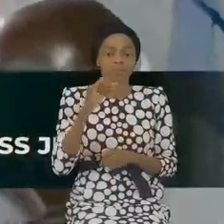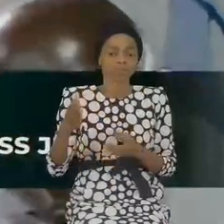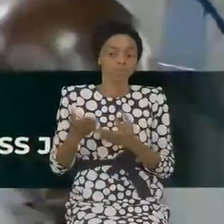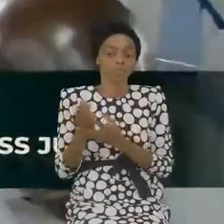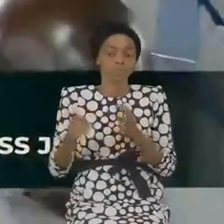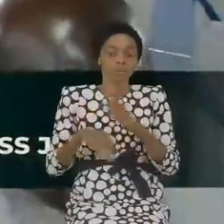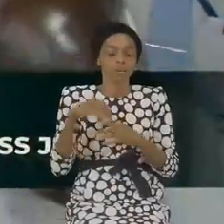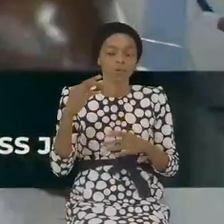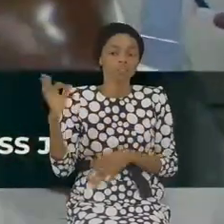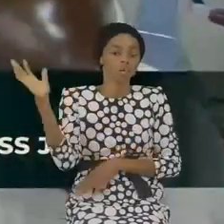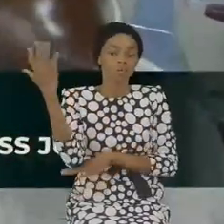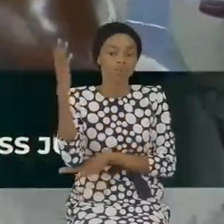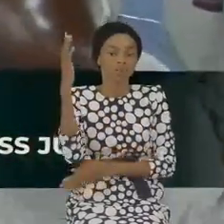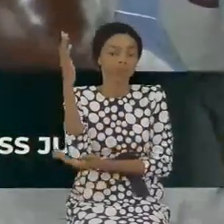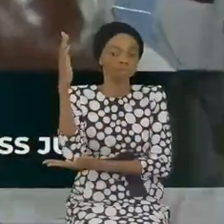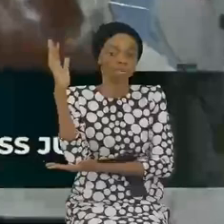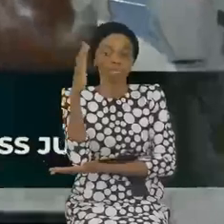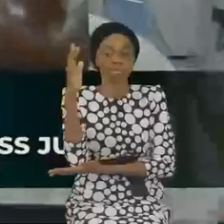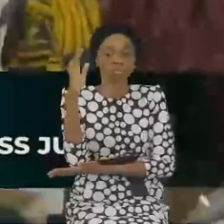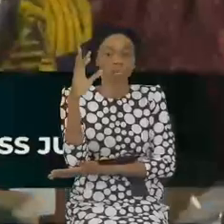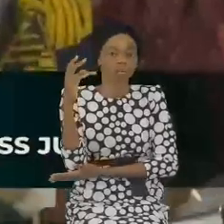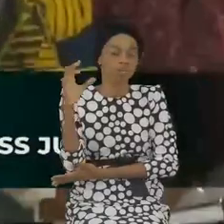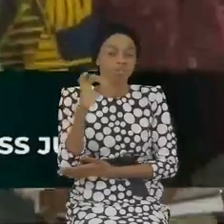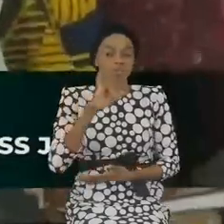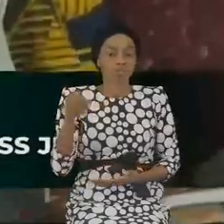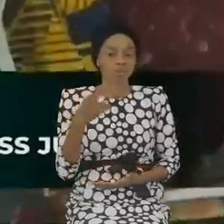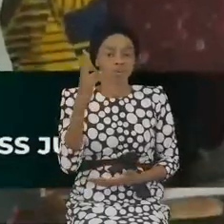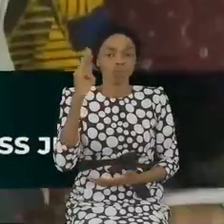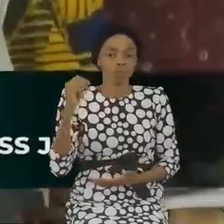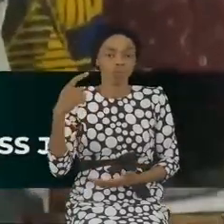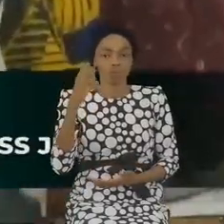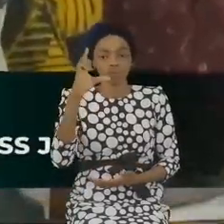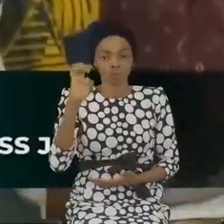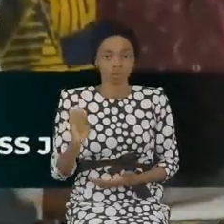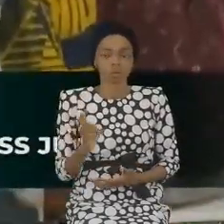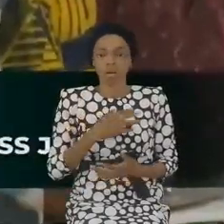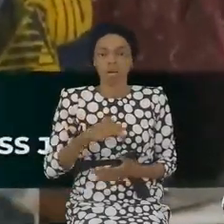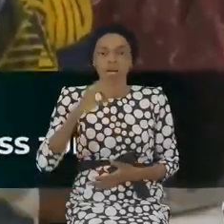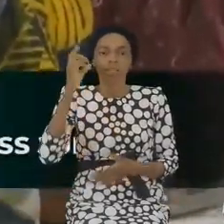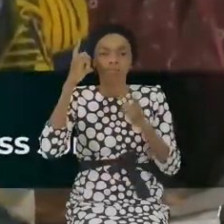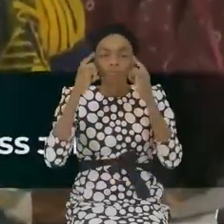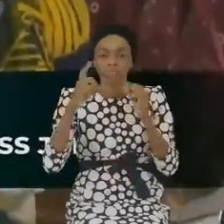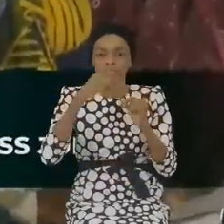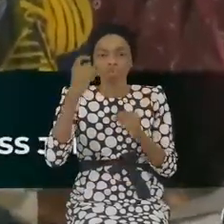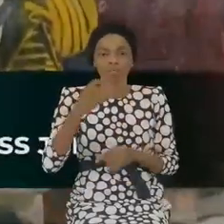Dans les jungles du désert. Moïse a gardé la charge, l'ordre que Dieu lui avait donné. Et